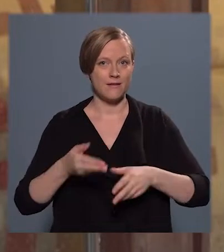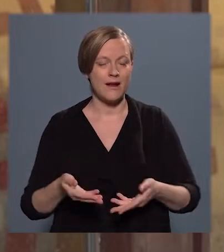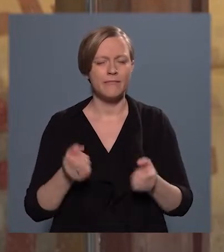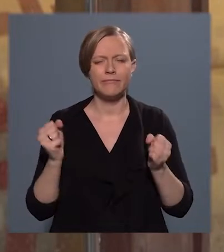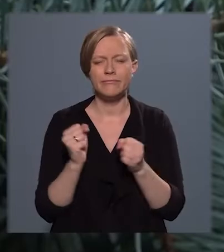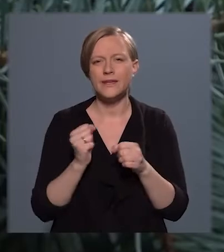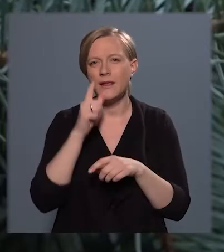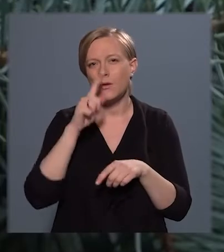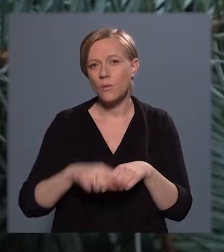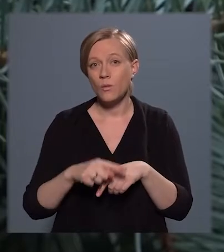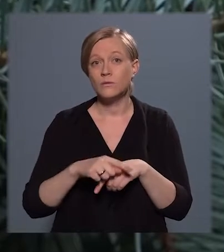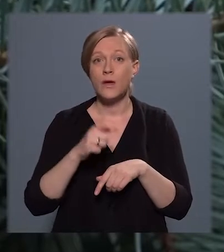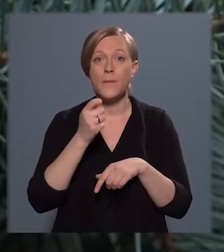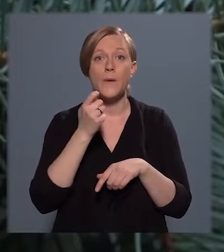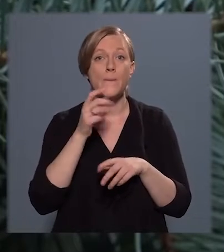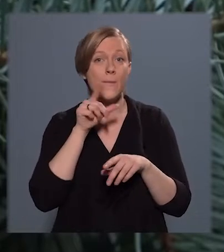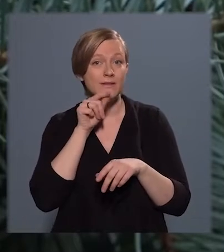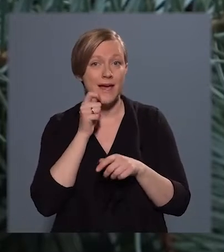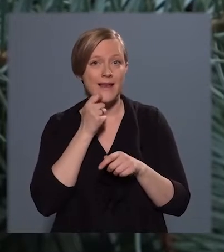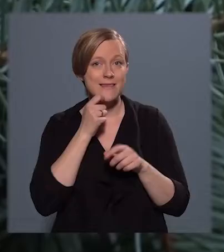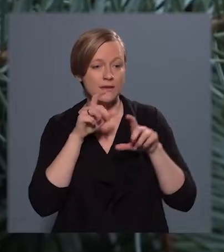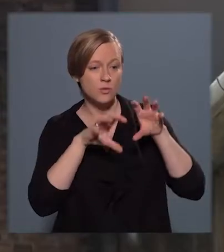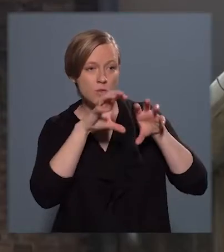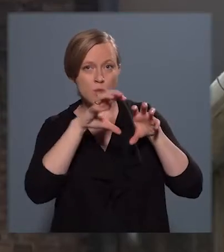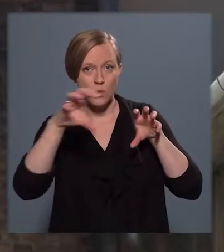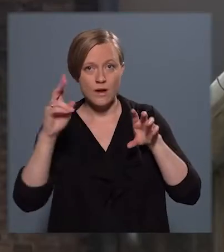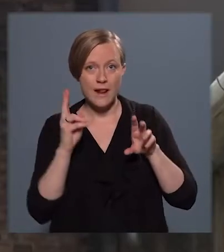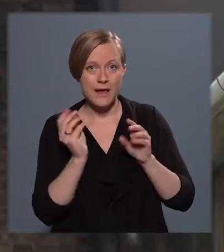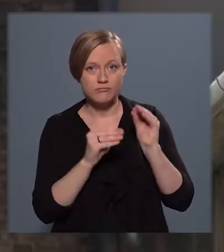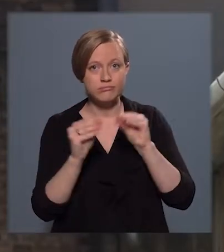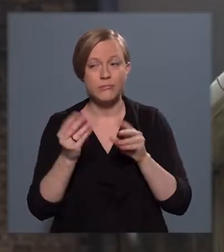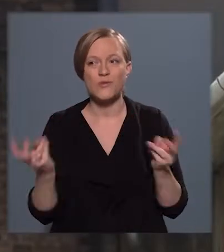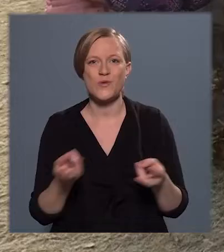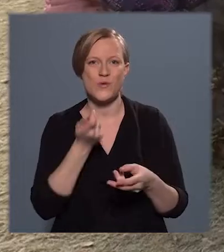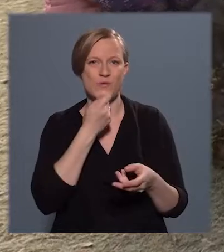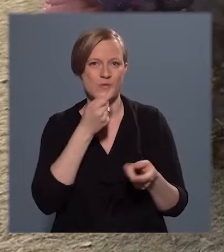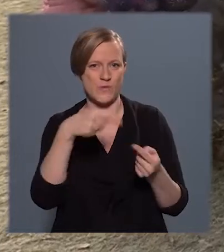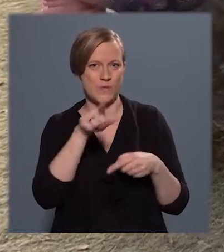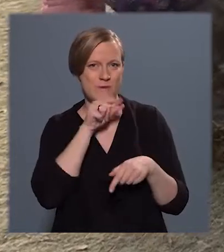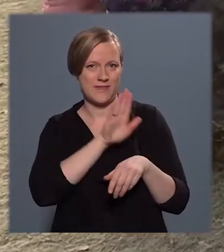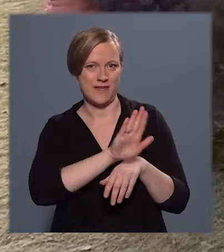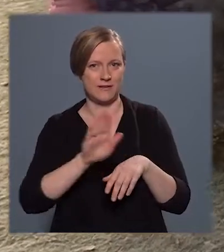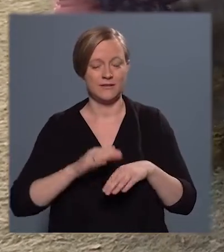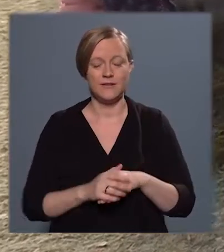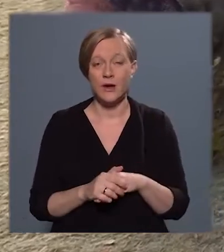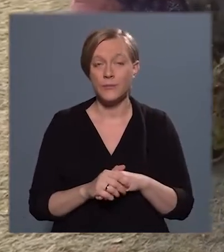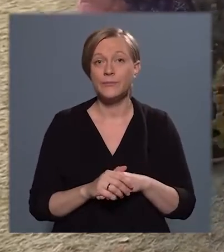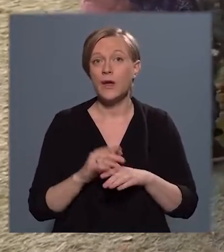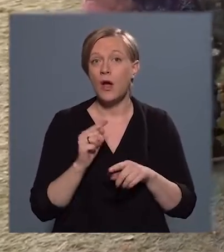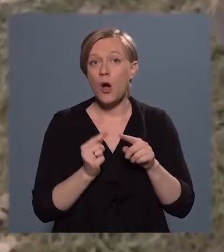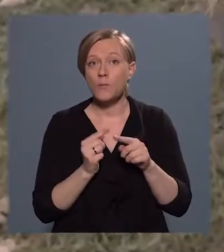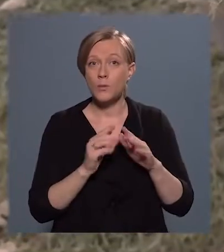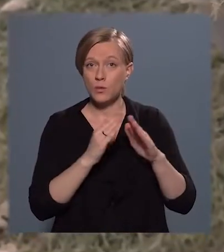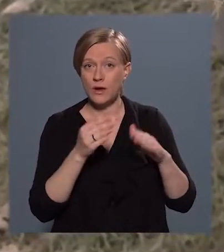hónapokban a madáretetők kihelyezésével könnyebben táplálékhoz juthatnak a térségben telelő madarak. Az Aprók háza és a Csodafa